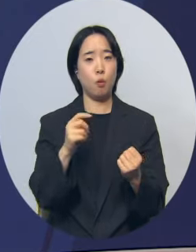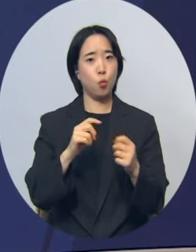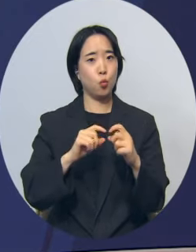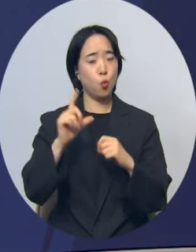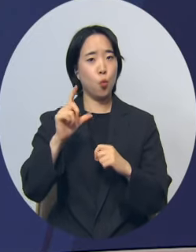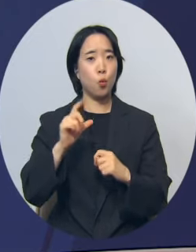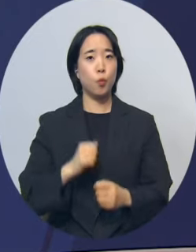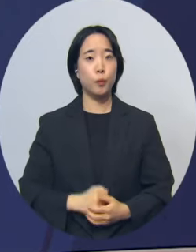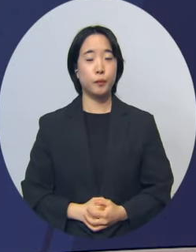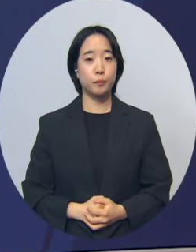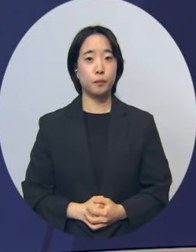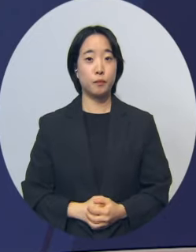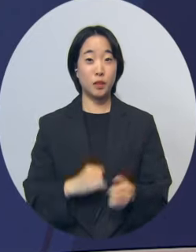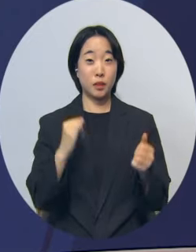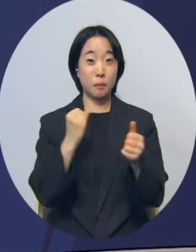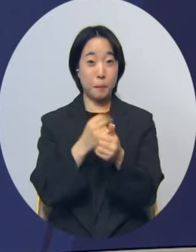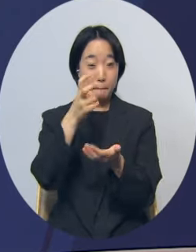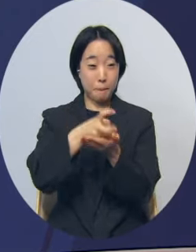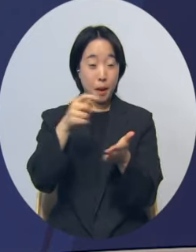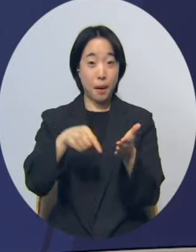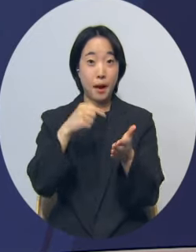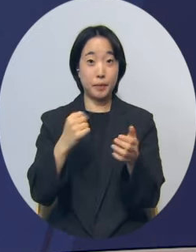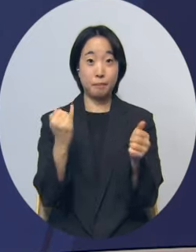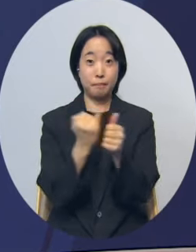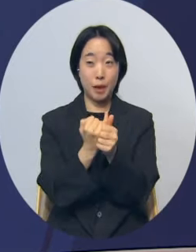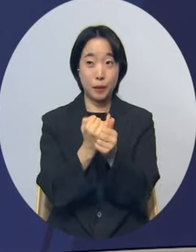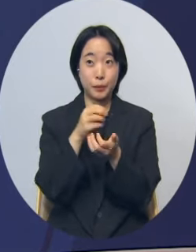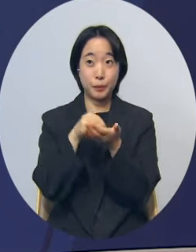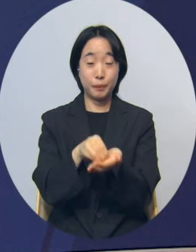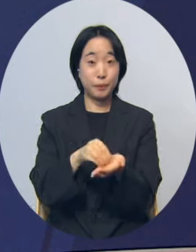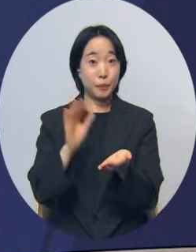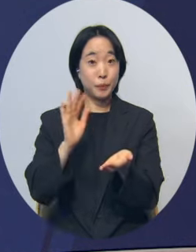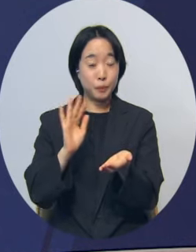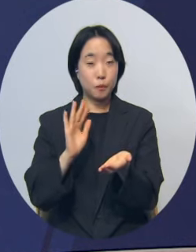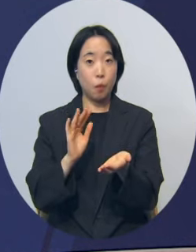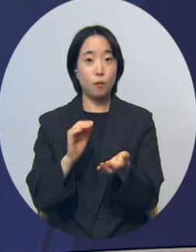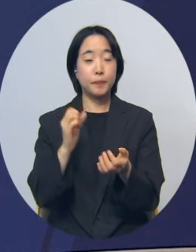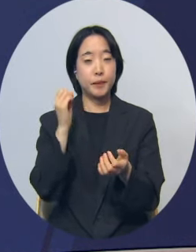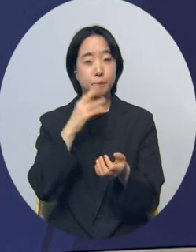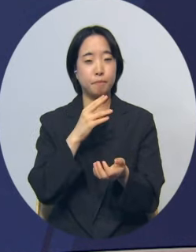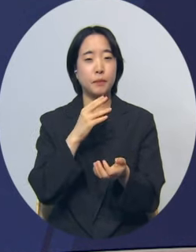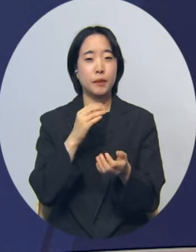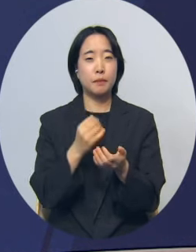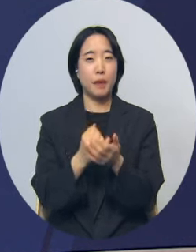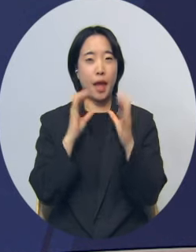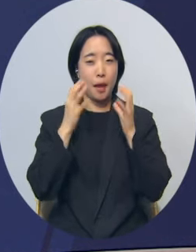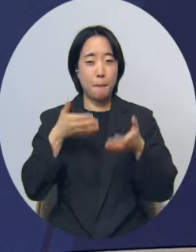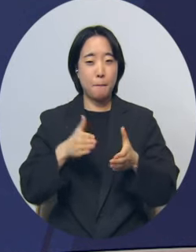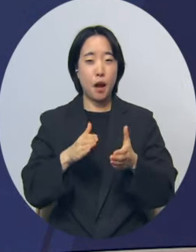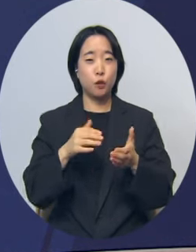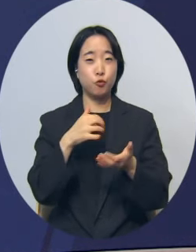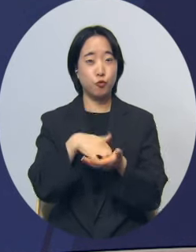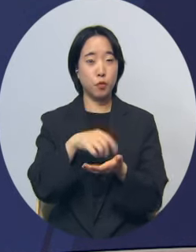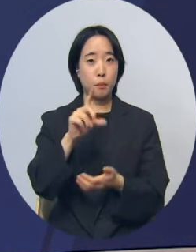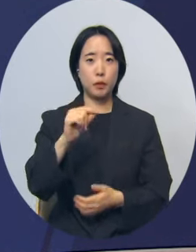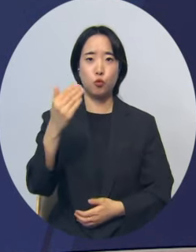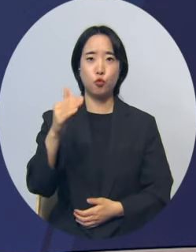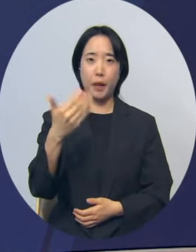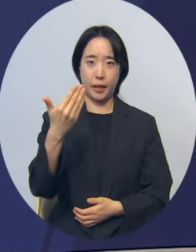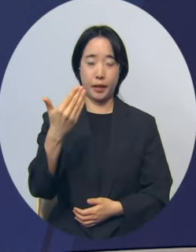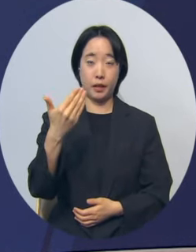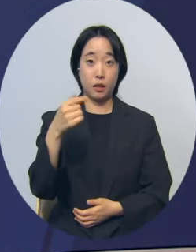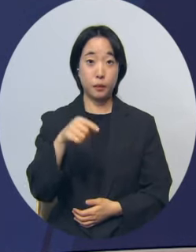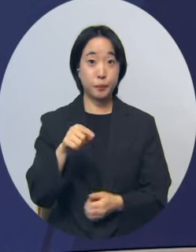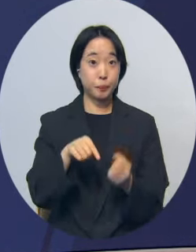기록했는데요. 법적 혼인 상태별로 보면 혼인 외에 출생아는 1,900명으로 전년보다 1,100명 늘었습니다. 이는